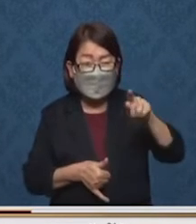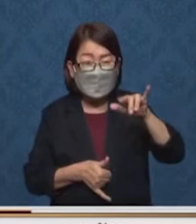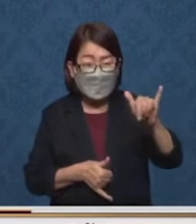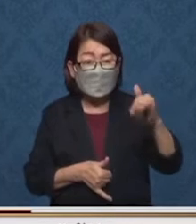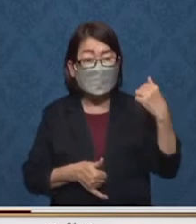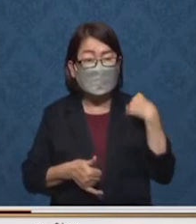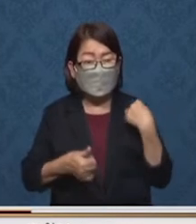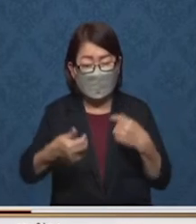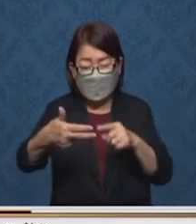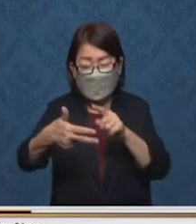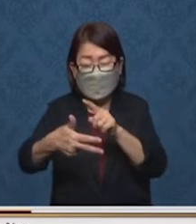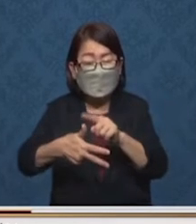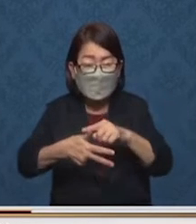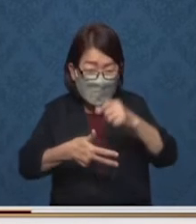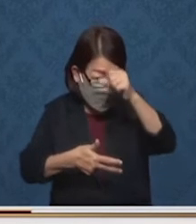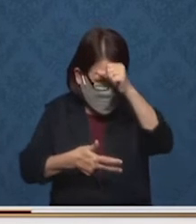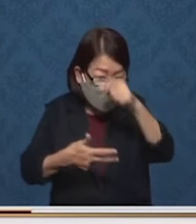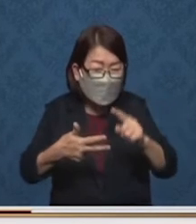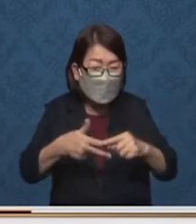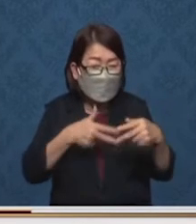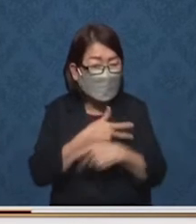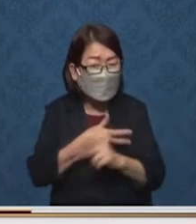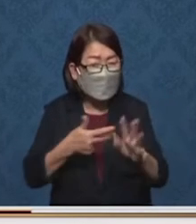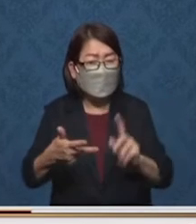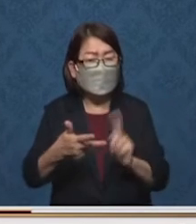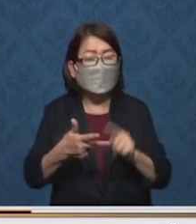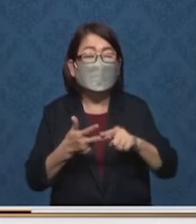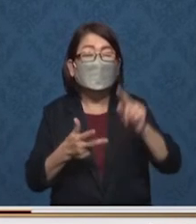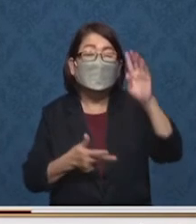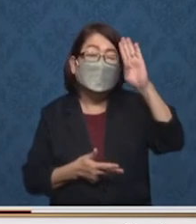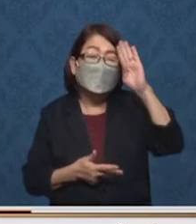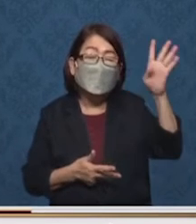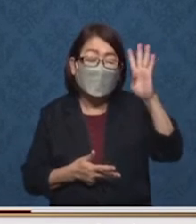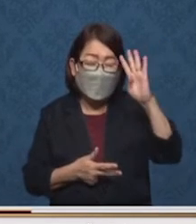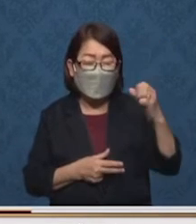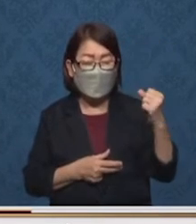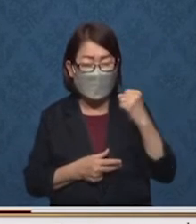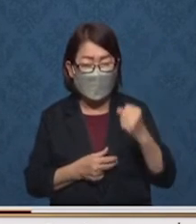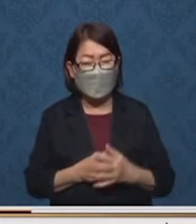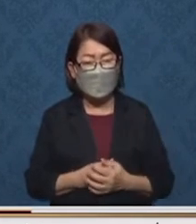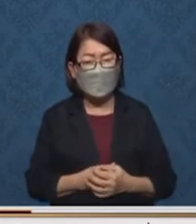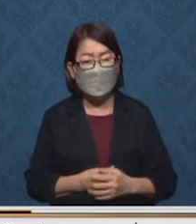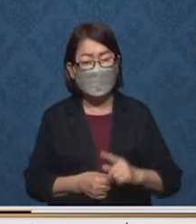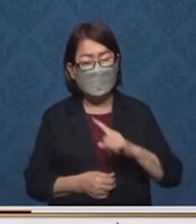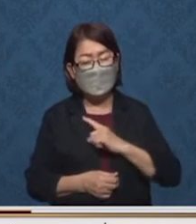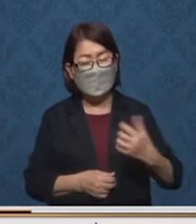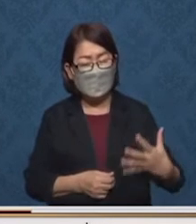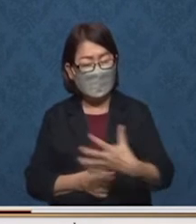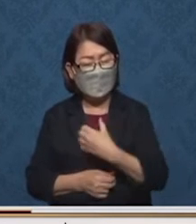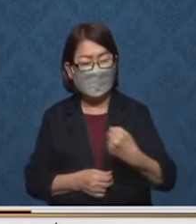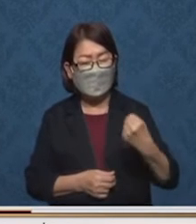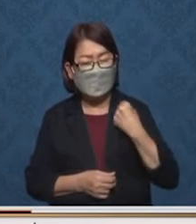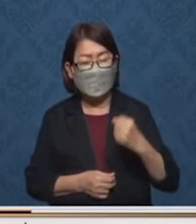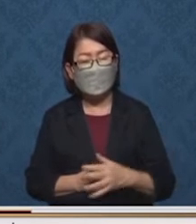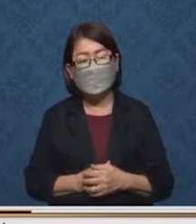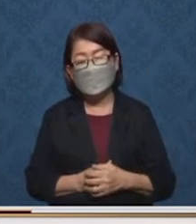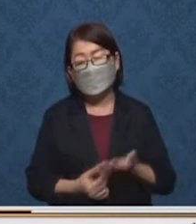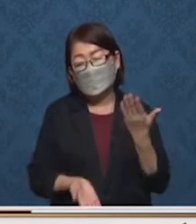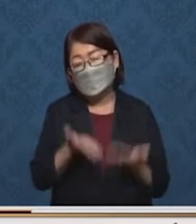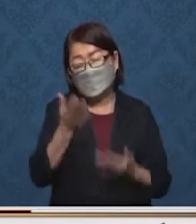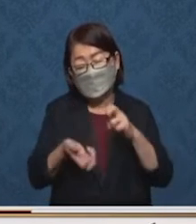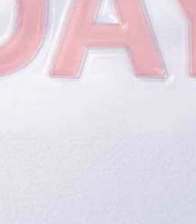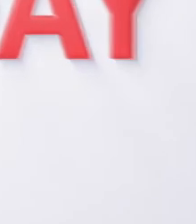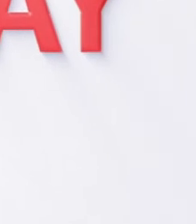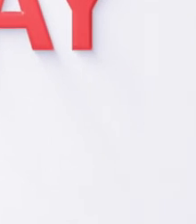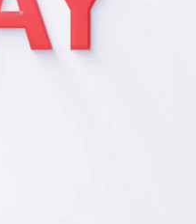3อย่างเสือมหาอำนาจใช้อำนาจอย่างถ้าไม่รับยับยั้งกับความเสียหายที่เกิด